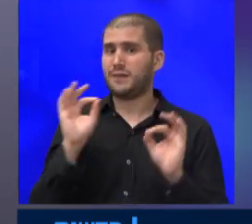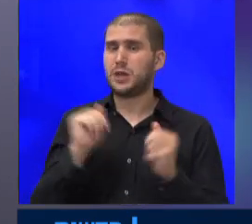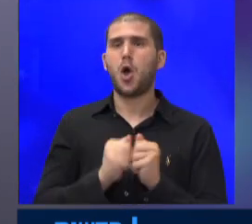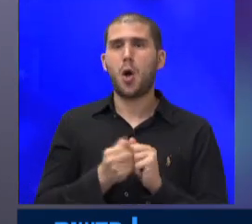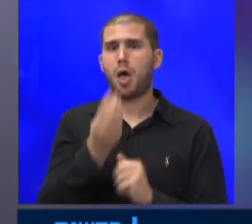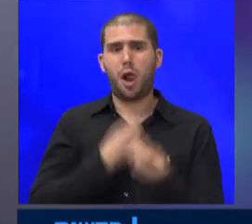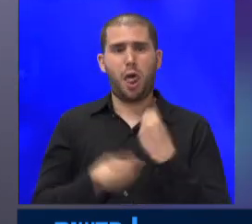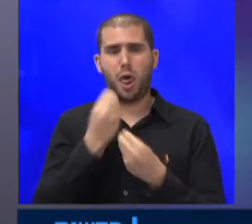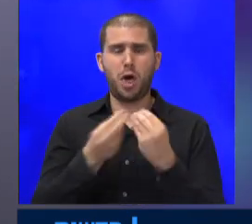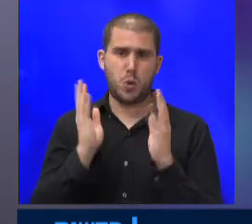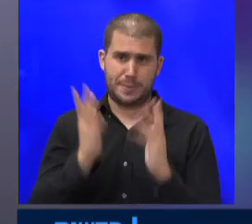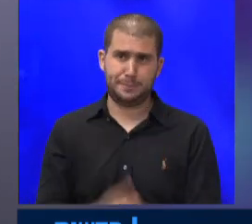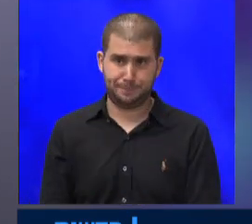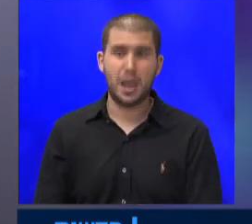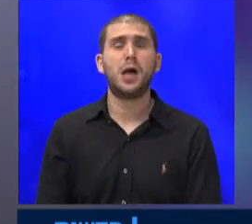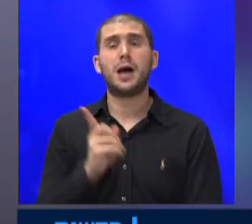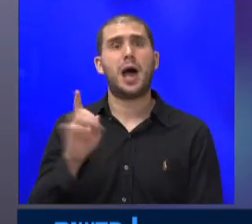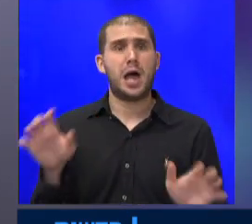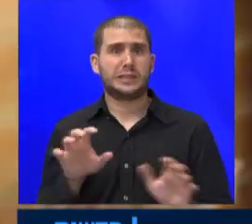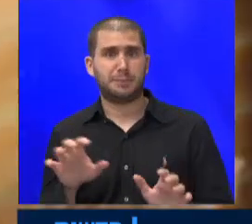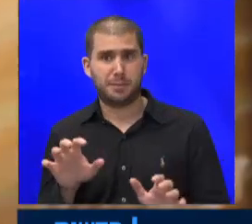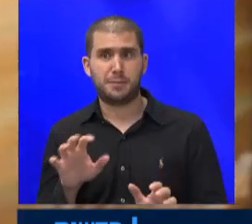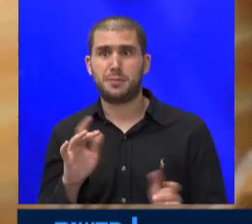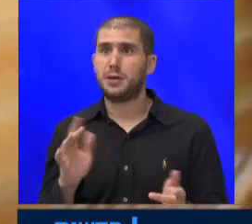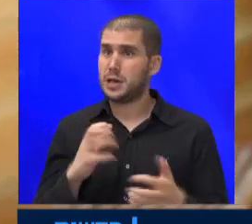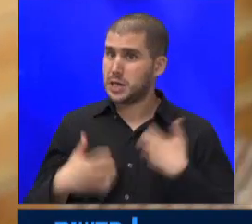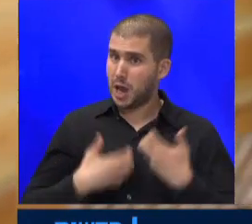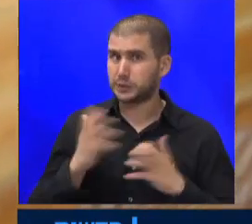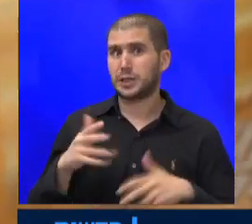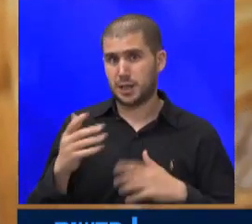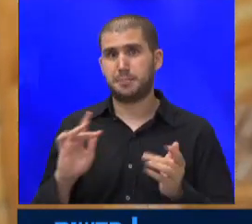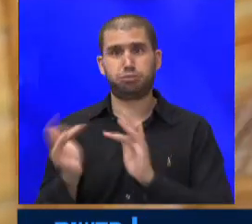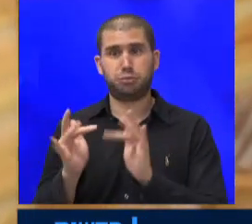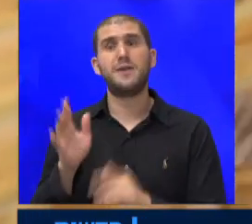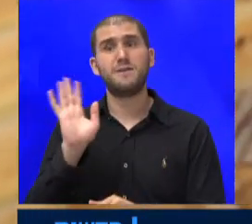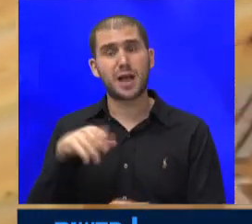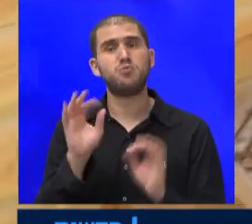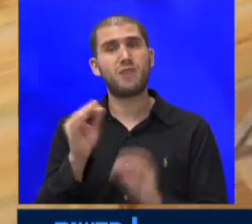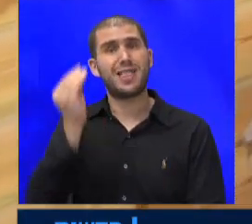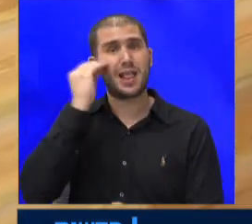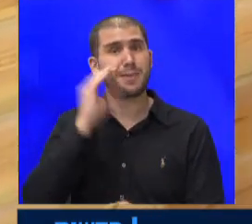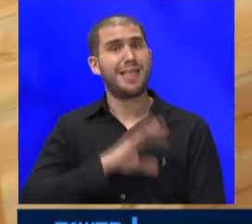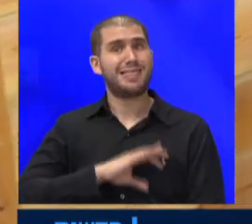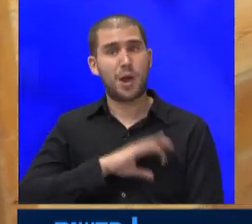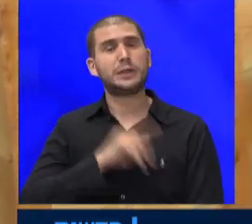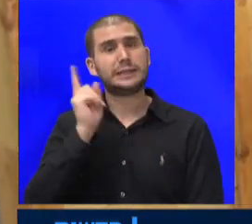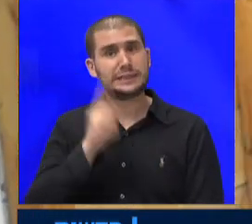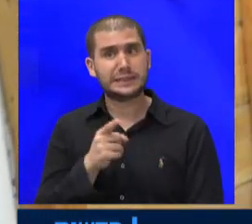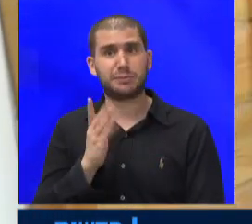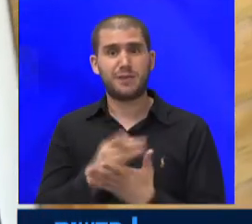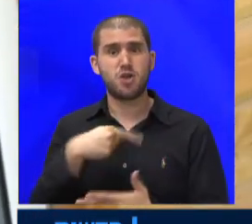אובססיבי. עצבנות, כעס? מריבות, כעס. וגם בעבור תלמידי התיכון שצריכים לגשת השנה לבחינות